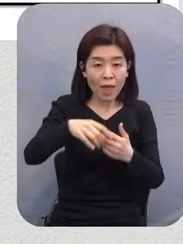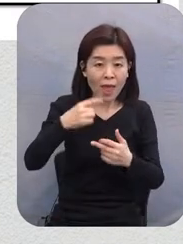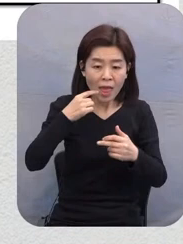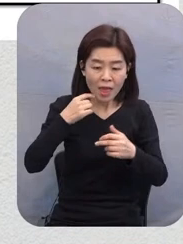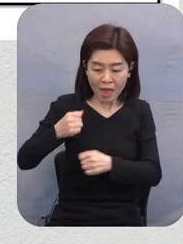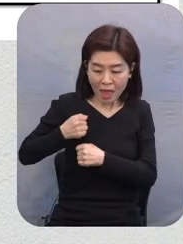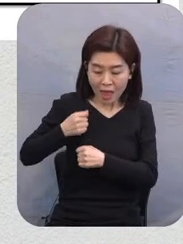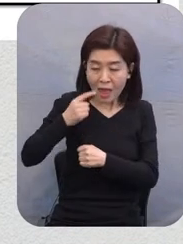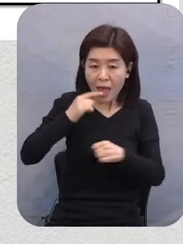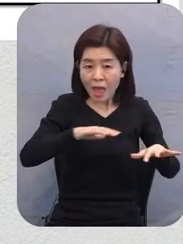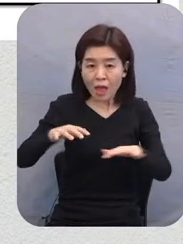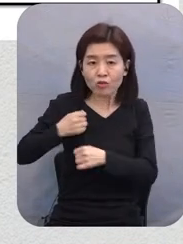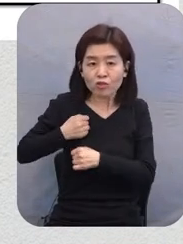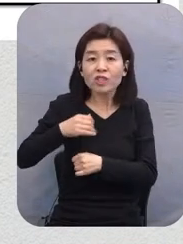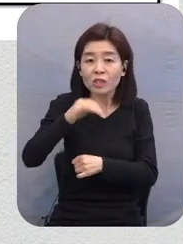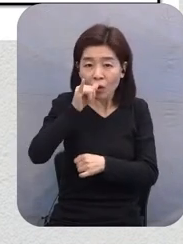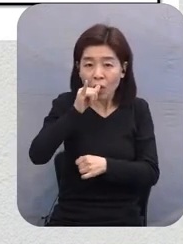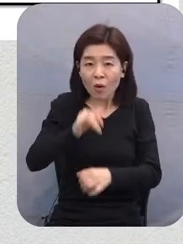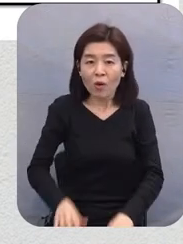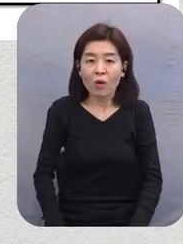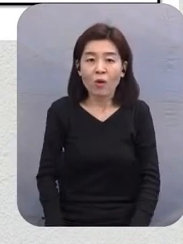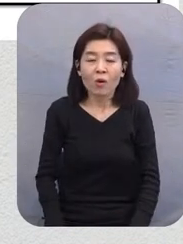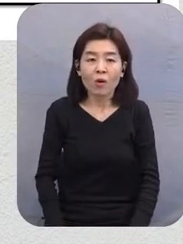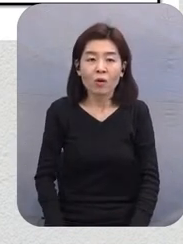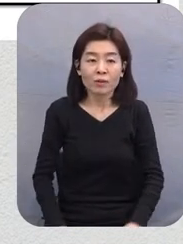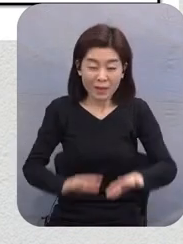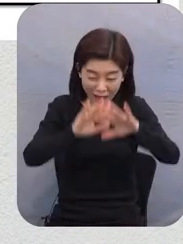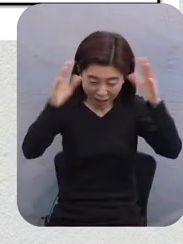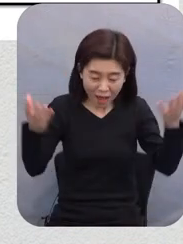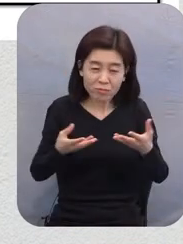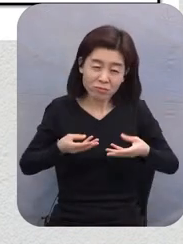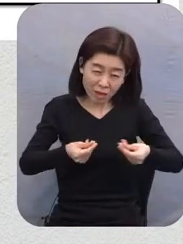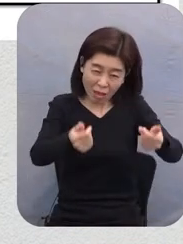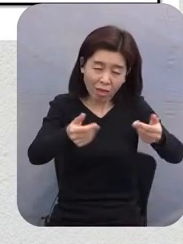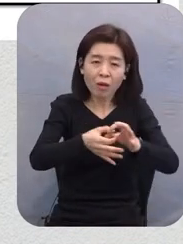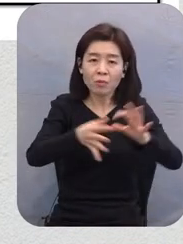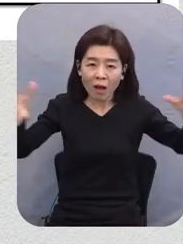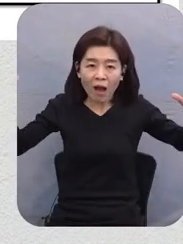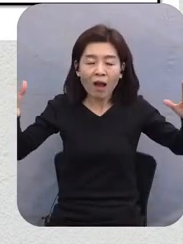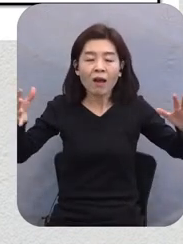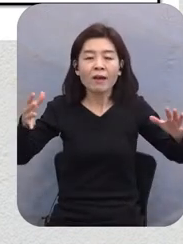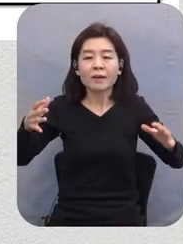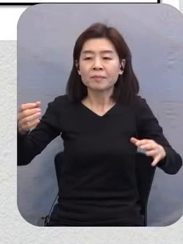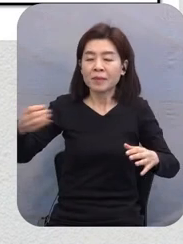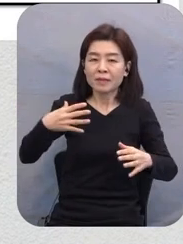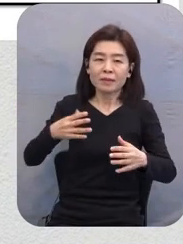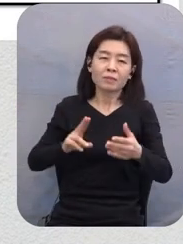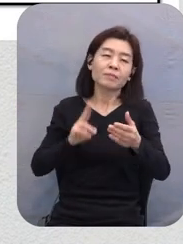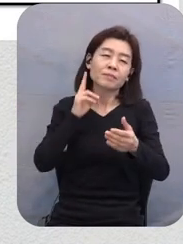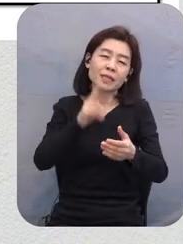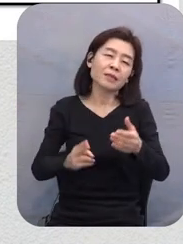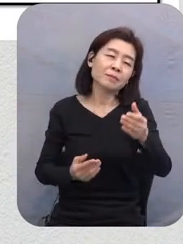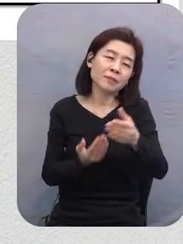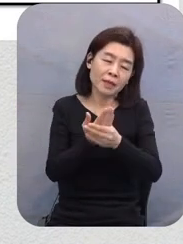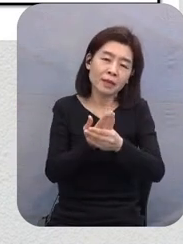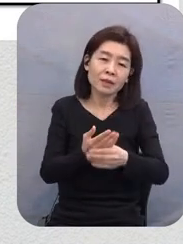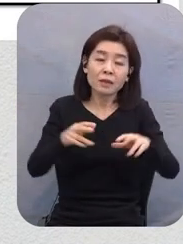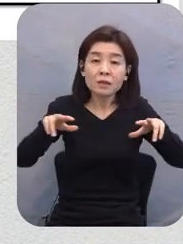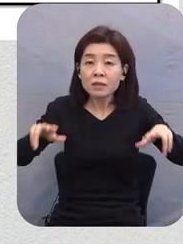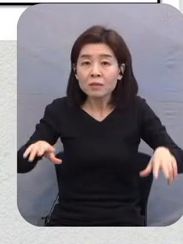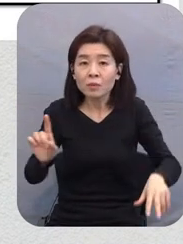휘발유를 뿌려서라도 다 태워주기도 좋다. 이래서 엄청난 학살이 비극이 일어난 겁니다. 지금은